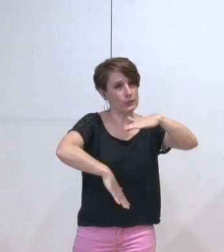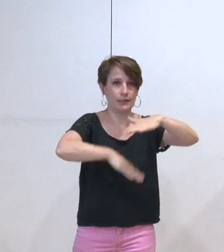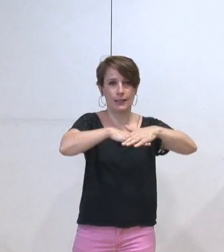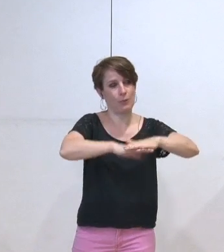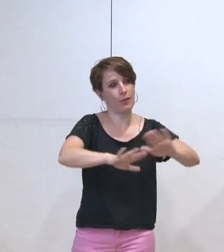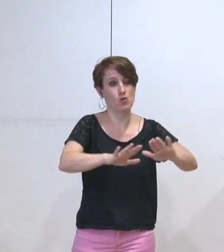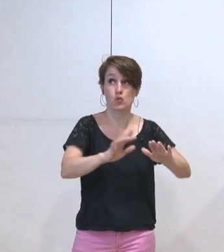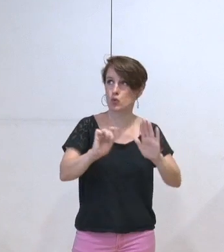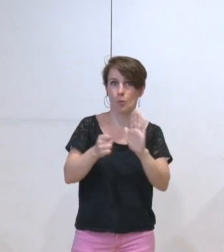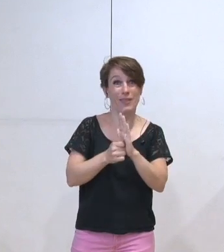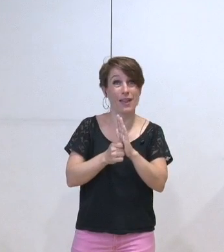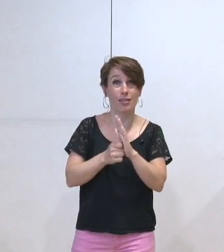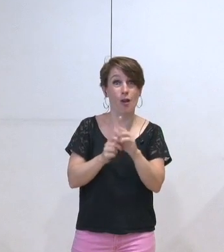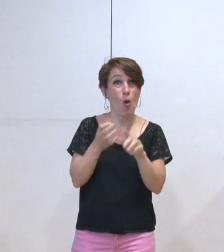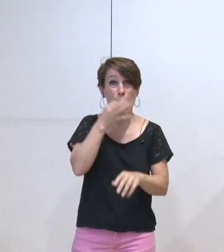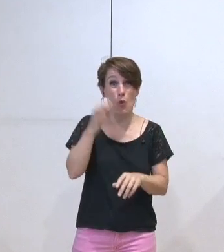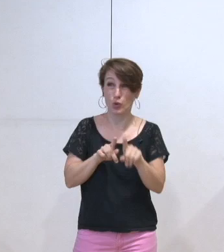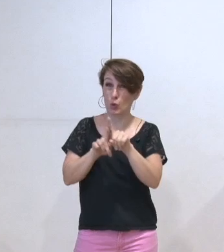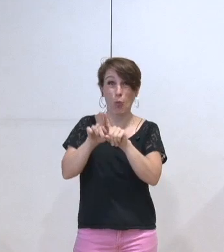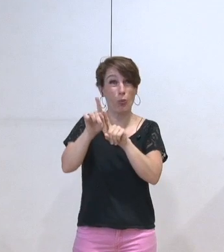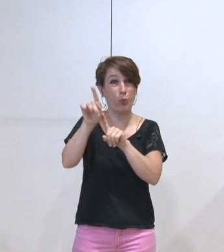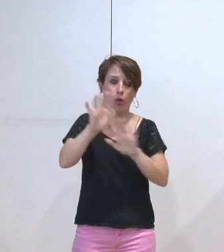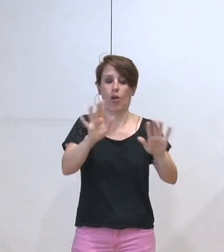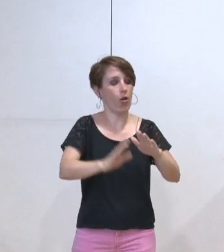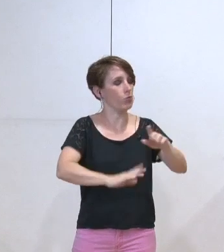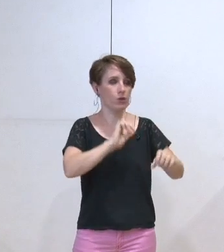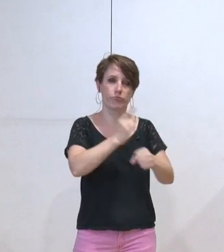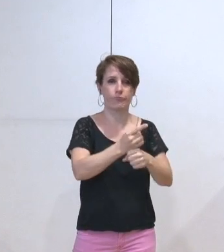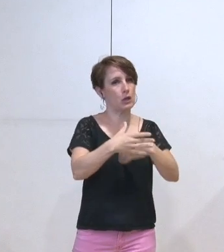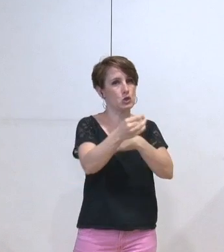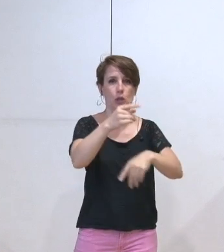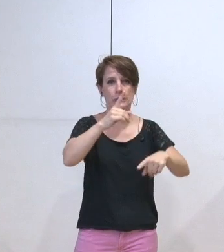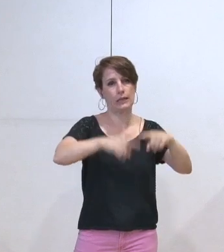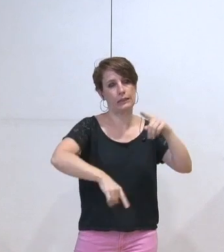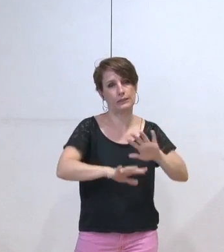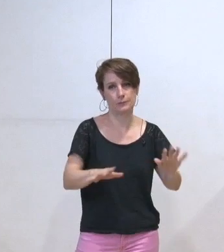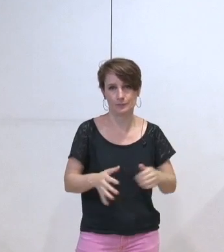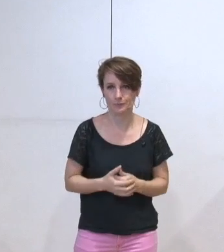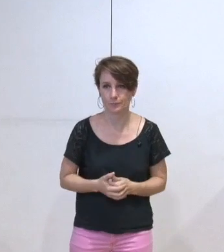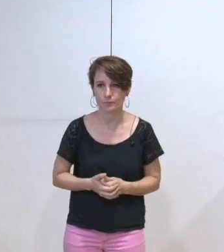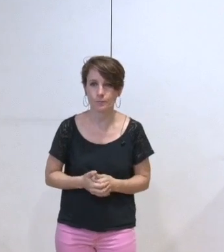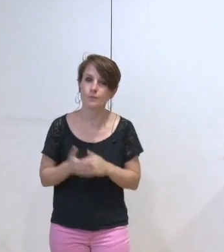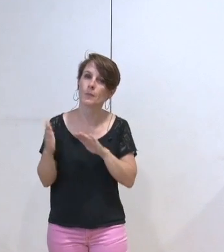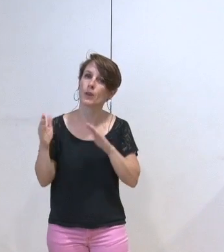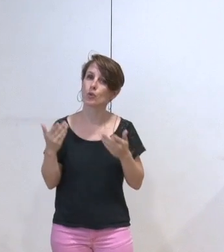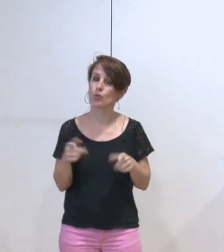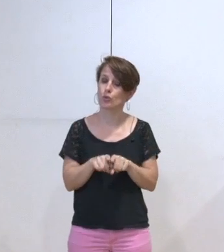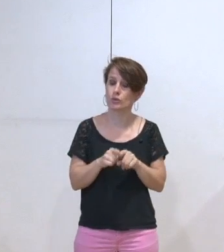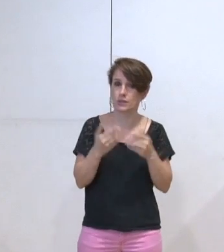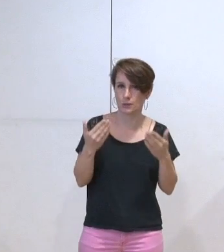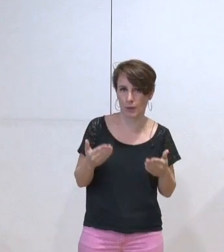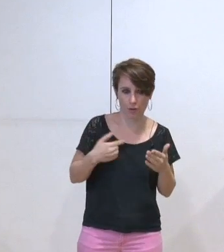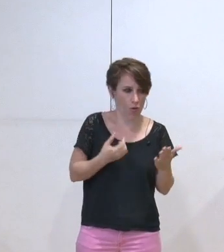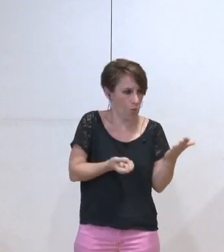pollution j'en profite pour signaler qu'un dispositif est maintenant en place à la ville et au Centre Communal d'Action Sociale pour que une